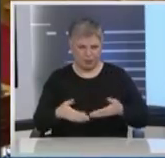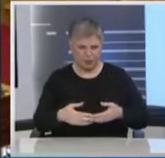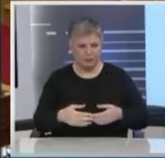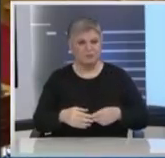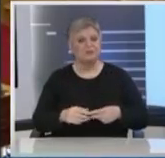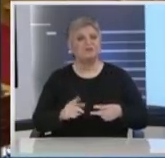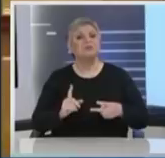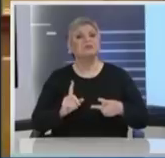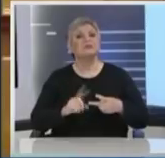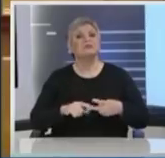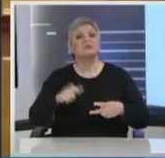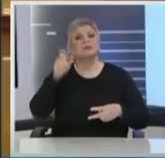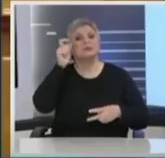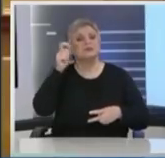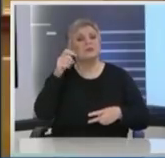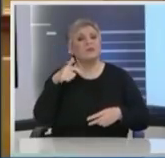και την ευθύνη Σαμαρά Γεωργιάδη.